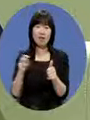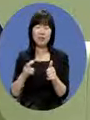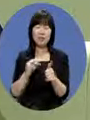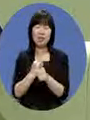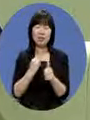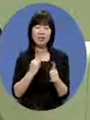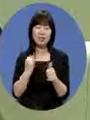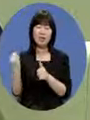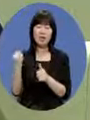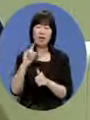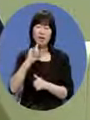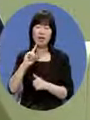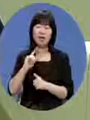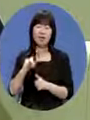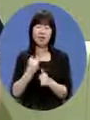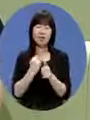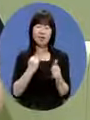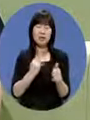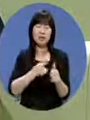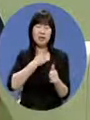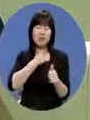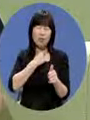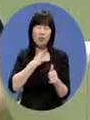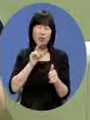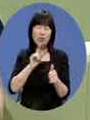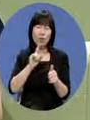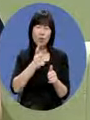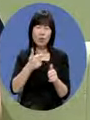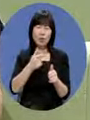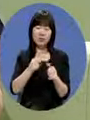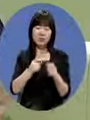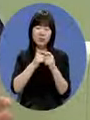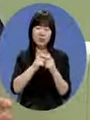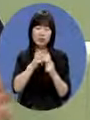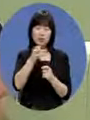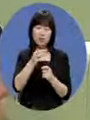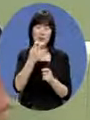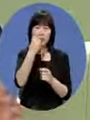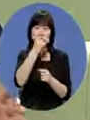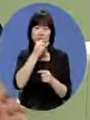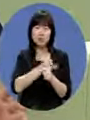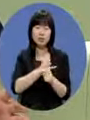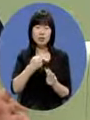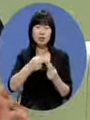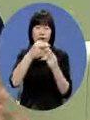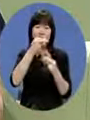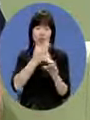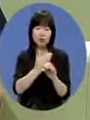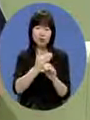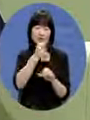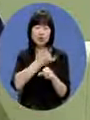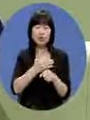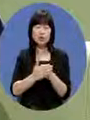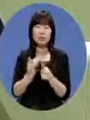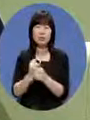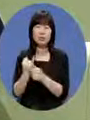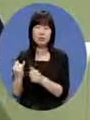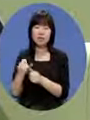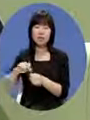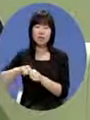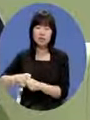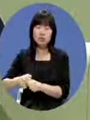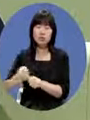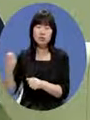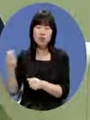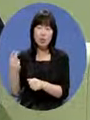이 안에 보는 이런 것도 있어요 남편이 워낙 꼼꼼하게 돈관리를 하고 또 저축도 하고 재테크도 하고 있기 때문에 내가 굳이 이거를 할